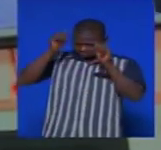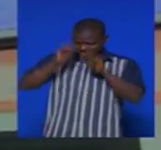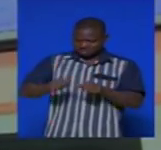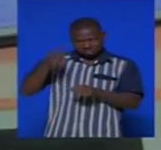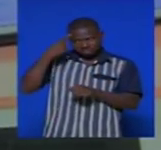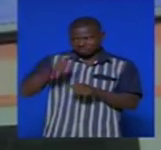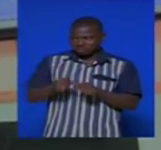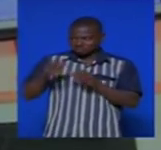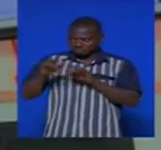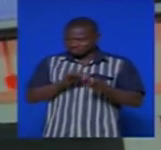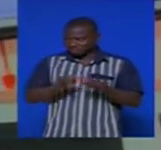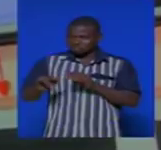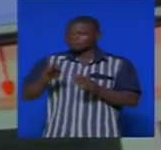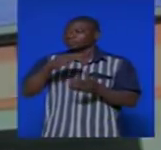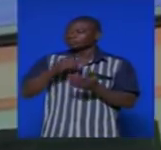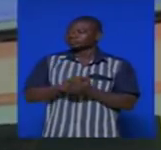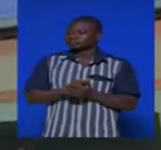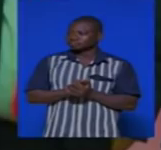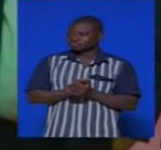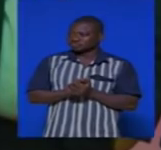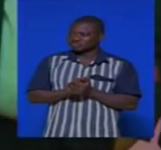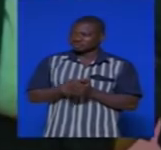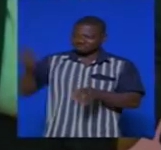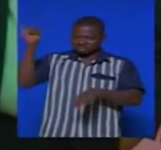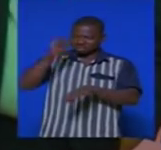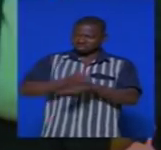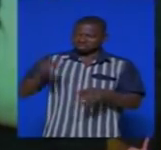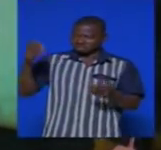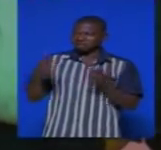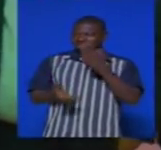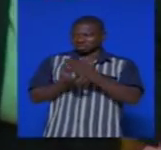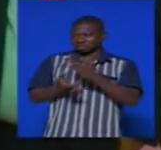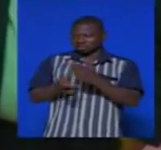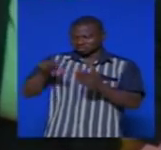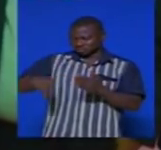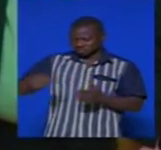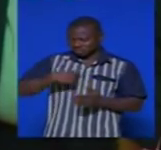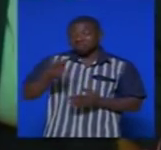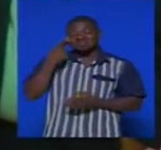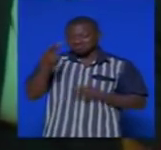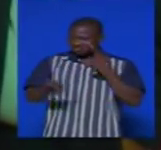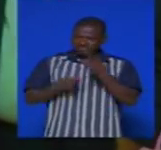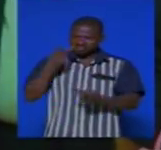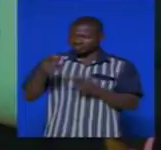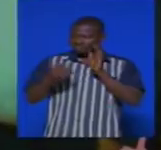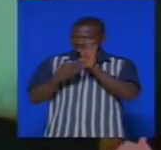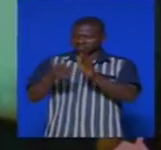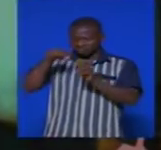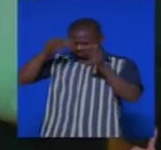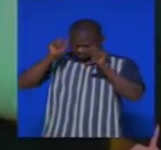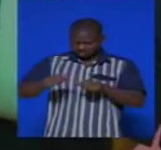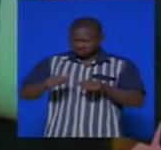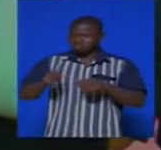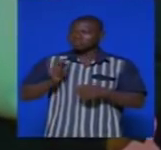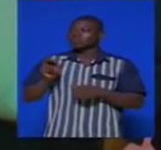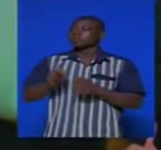internationale. Et les installations techniques que je viens de visiter indiquent également que nous avons la possibilité